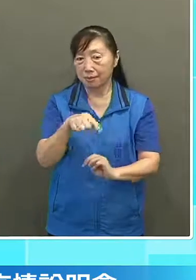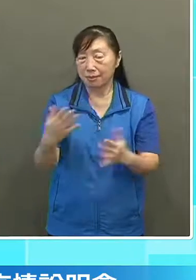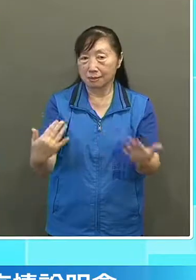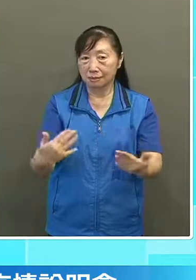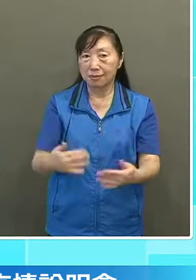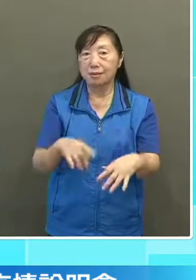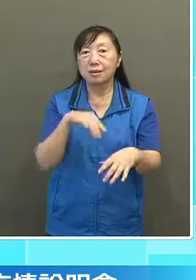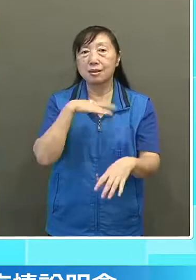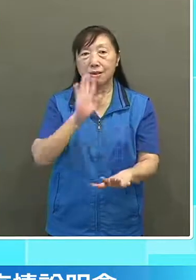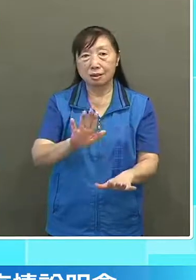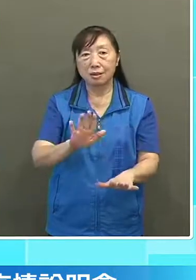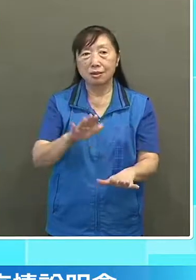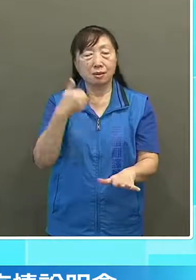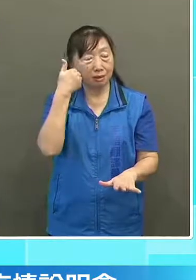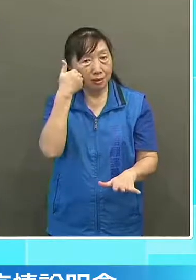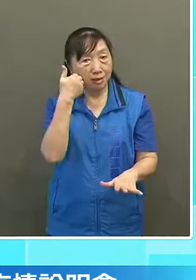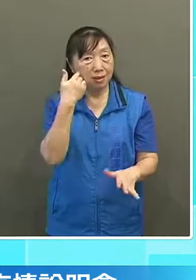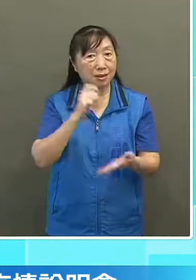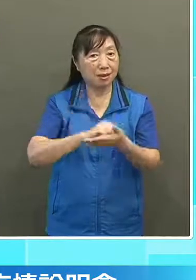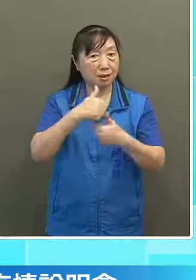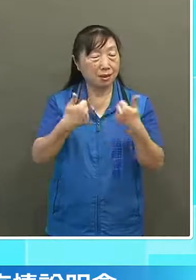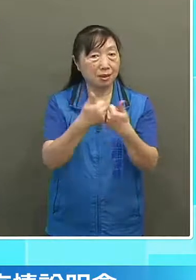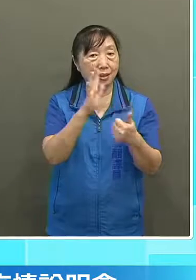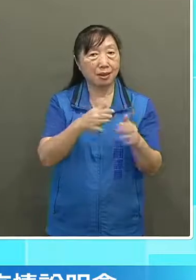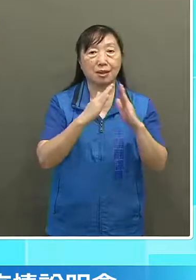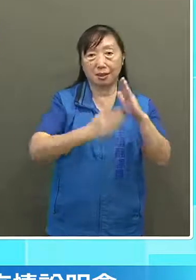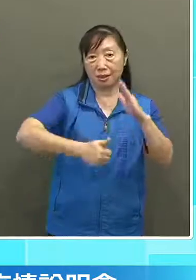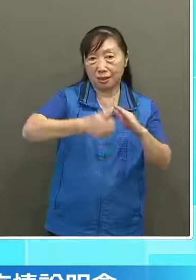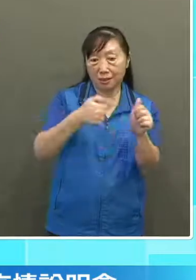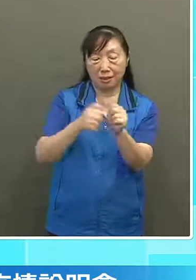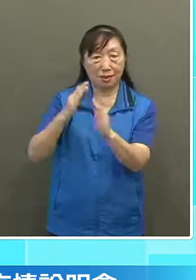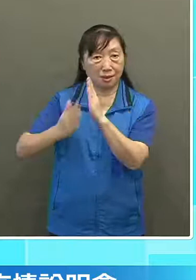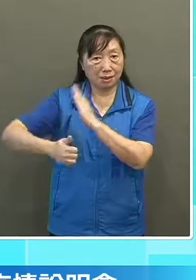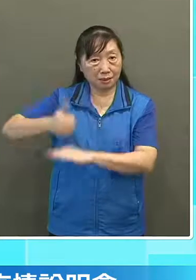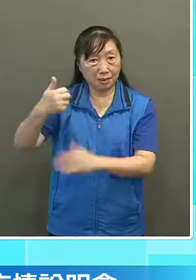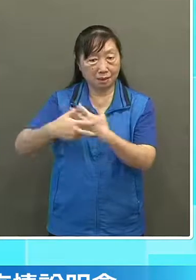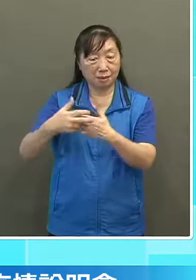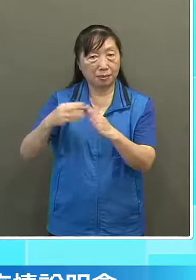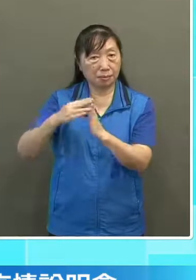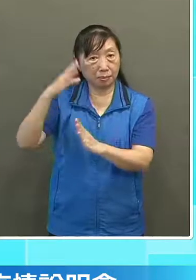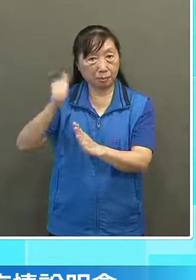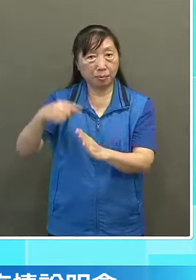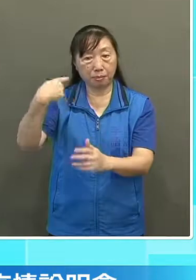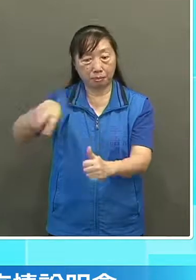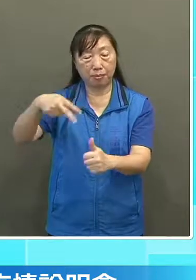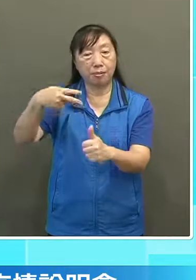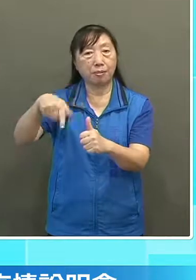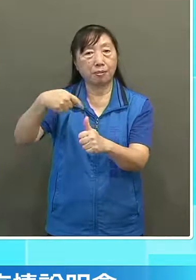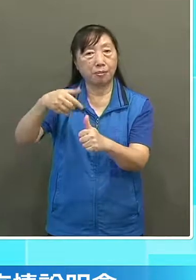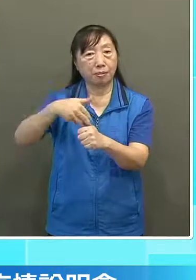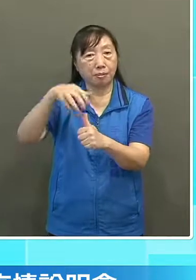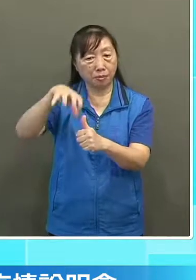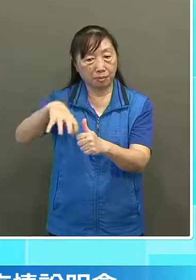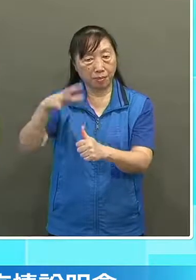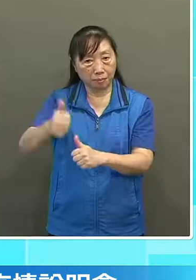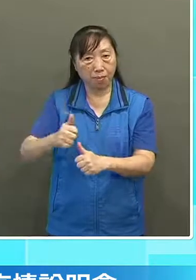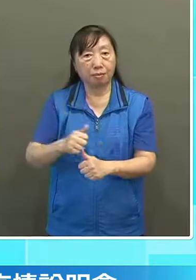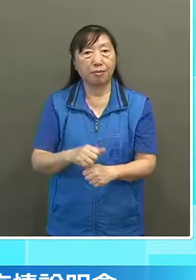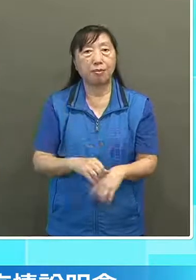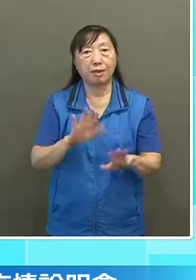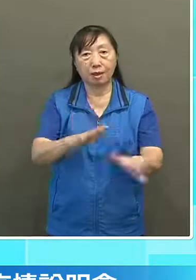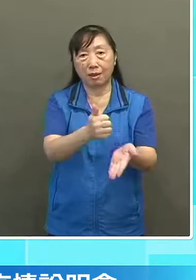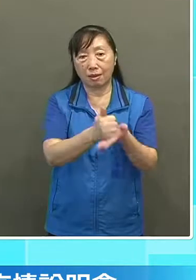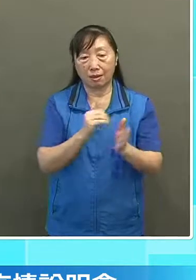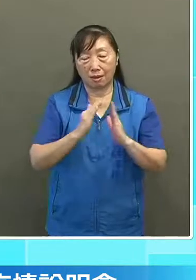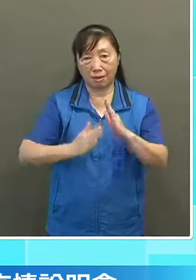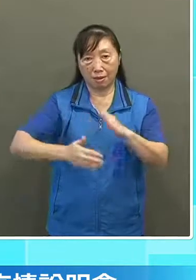天参与说明会的有新北市长侯友宜、副市长刘和然、卫生局长陈润秋以及教育局长张明。接下来就麻烦市长为我